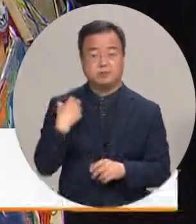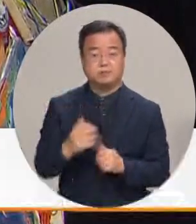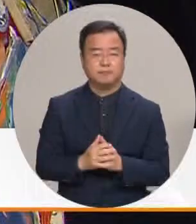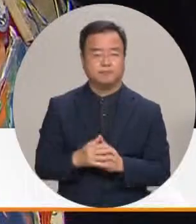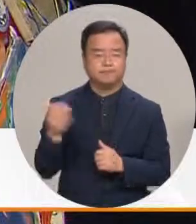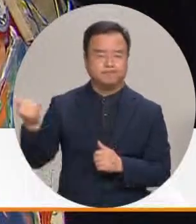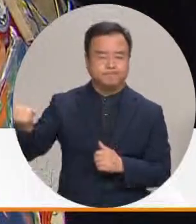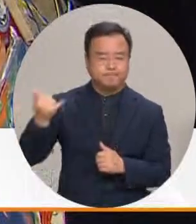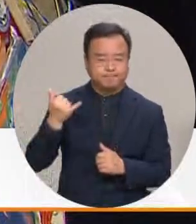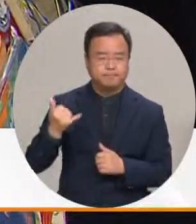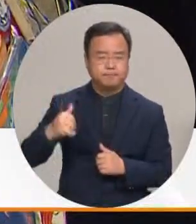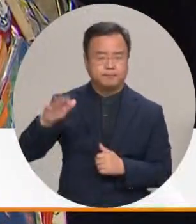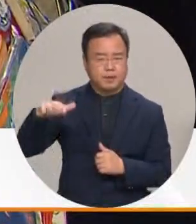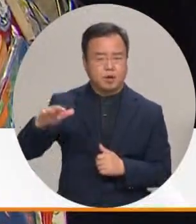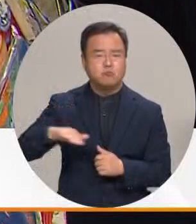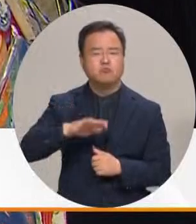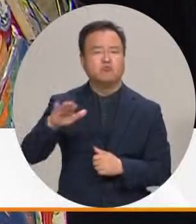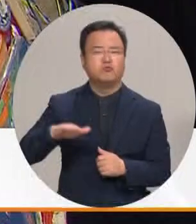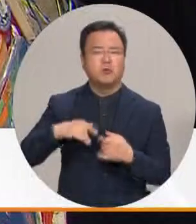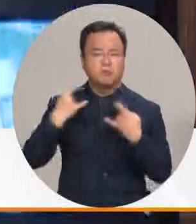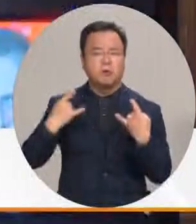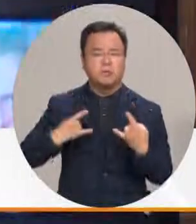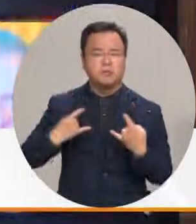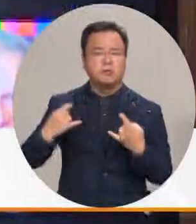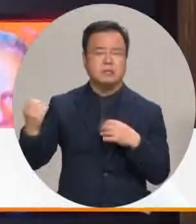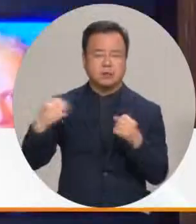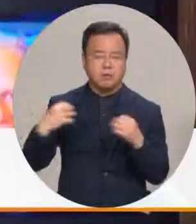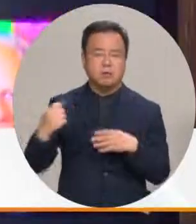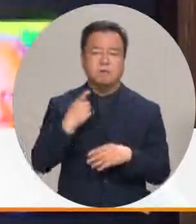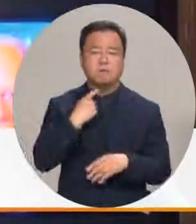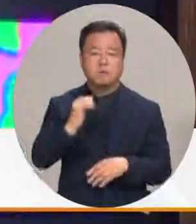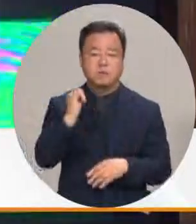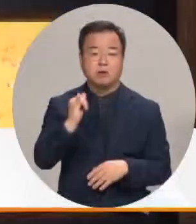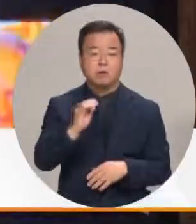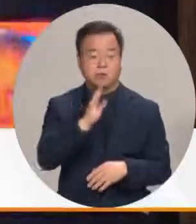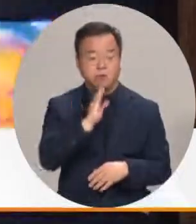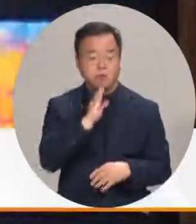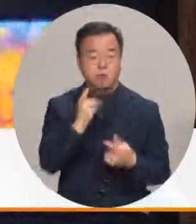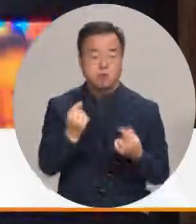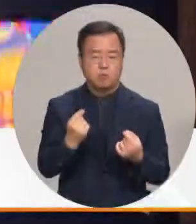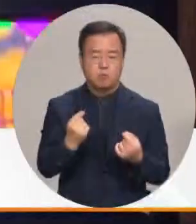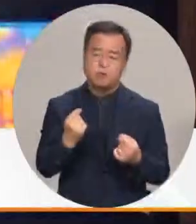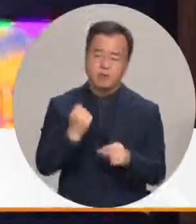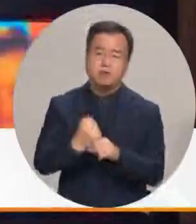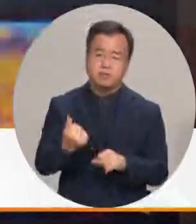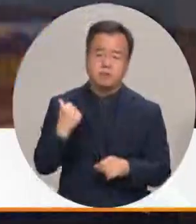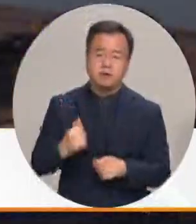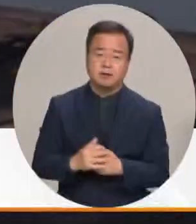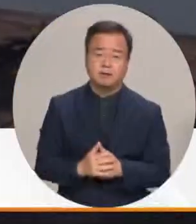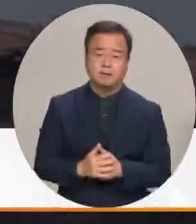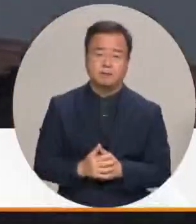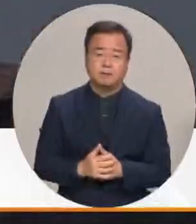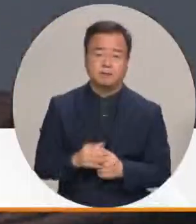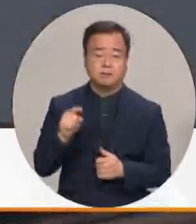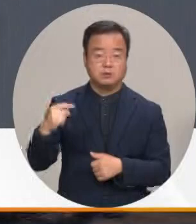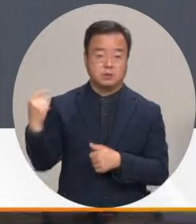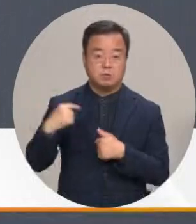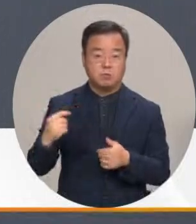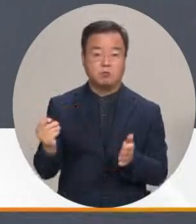오는데 야 우리 나 파리에서 너하고 얘기한 거 있잖아. 아 있어요. 우리 그거 만들자. 그게